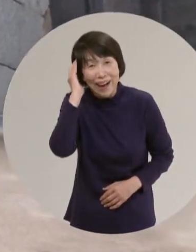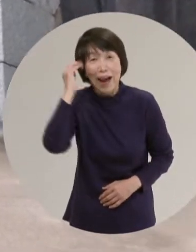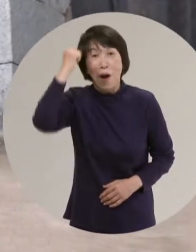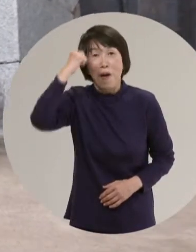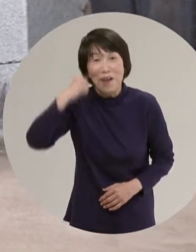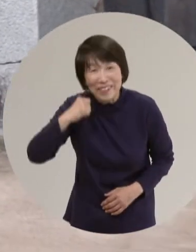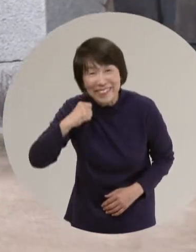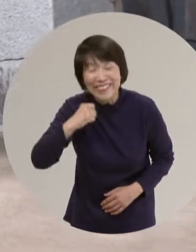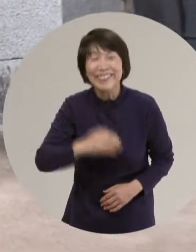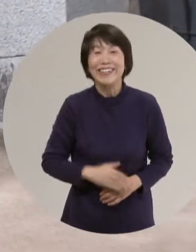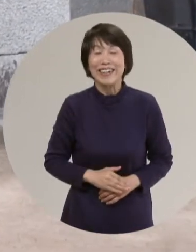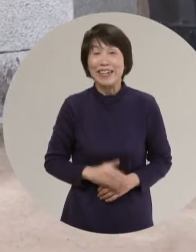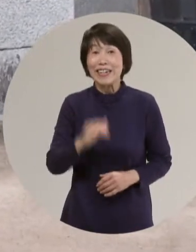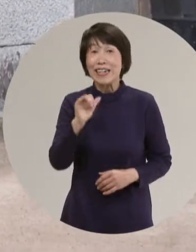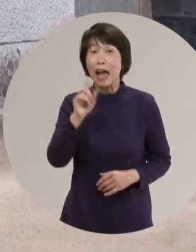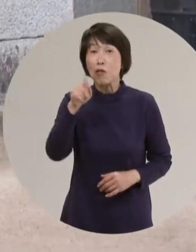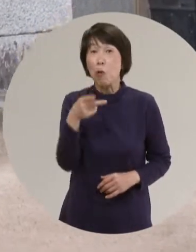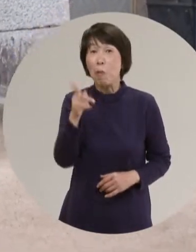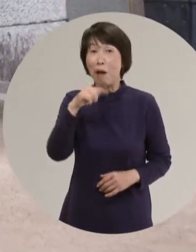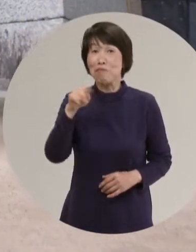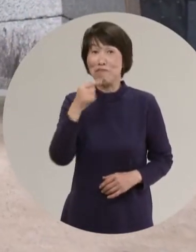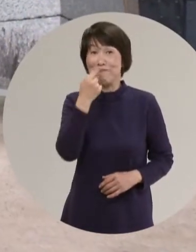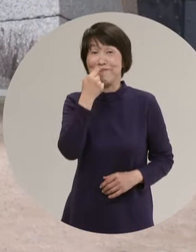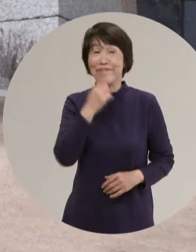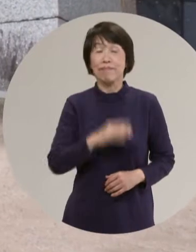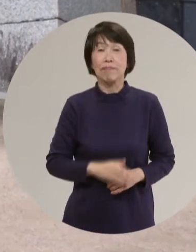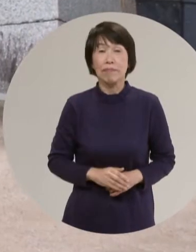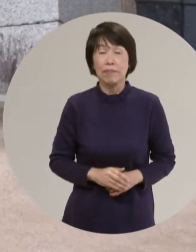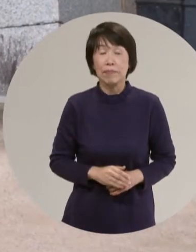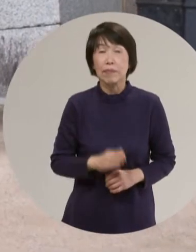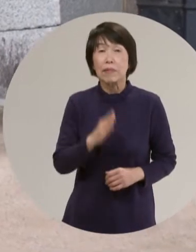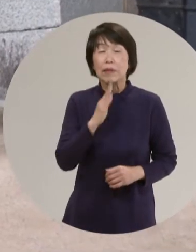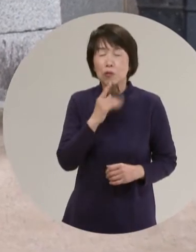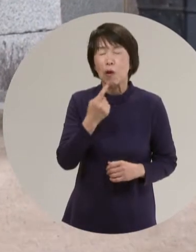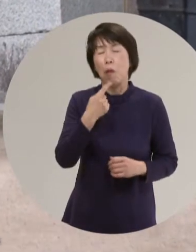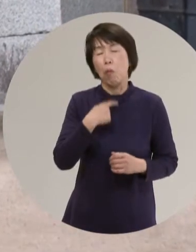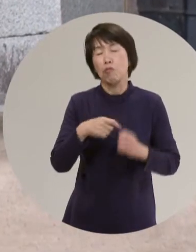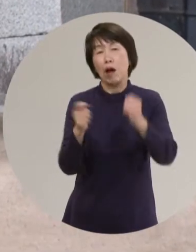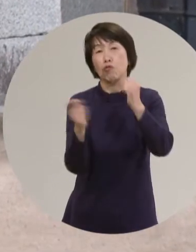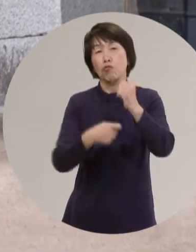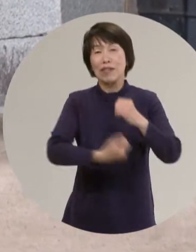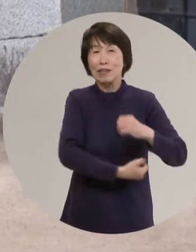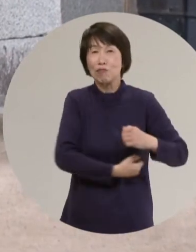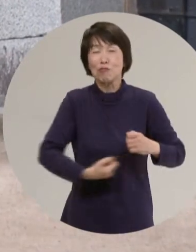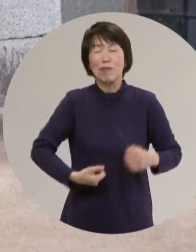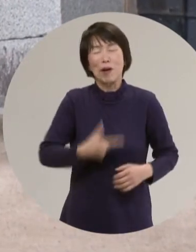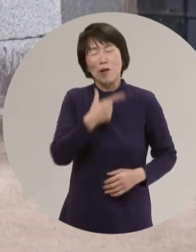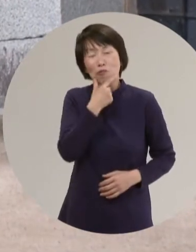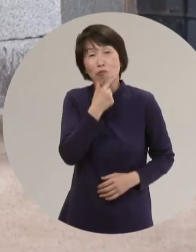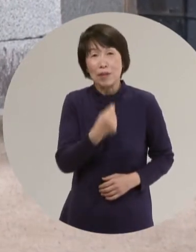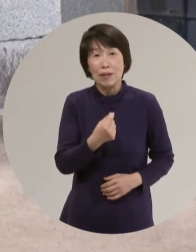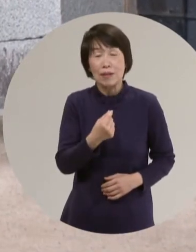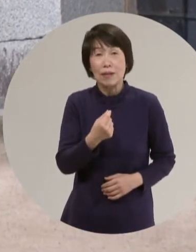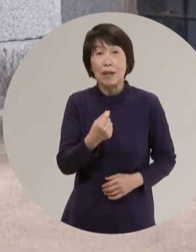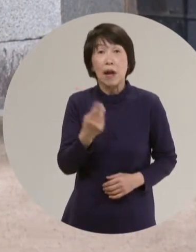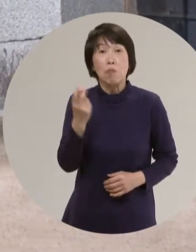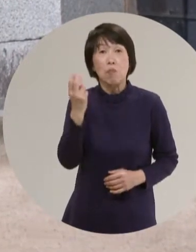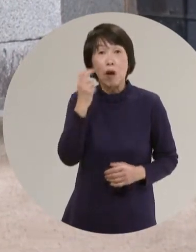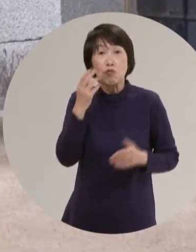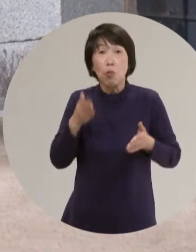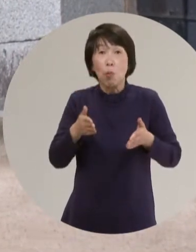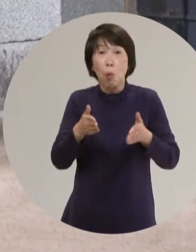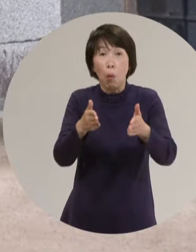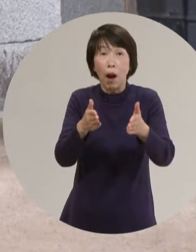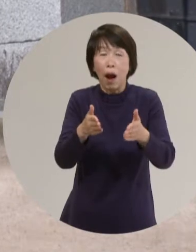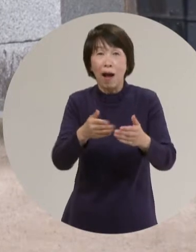いやどうもおはようございます、矢野パンです。いや実はね、僕忠臣蔵が大好きで、特にあの松の廊下のシーン、